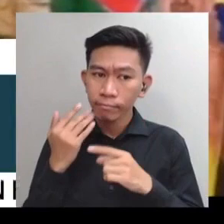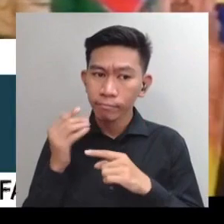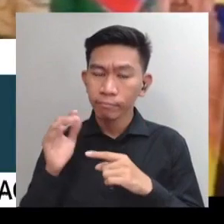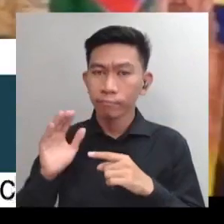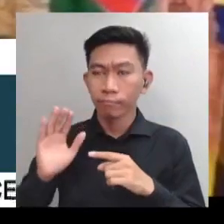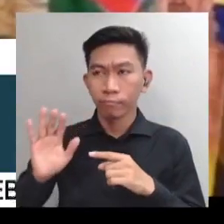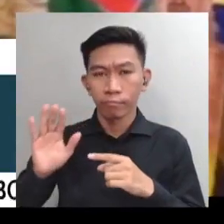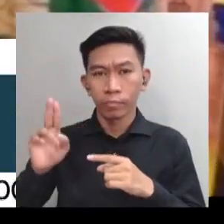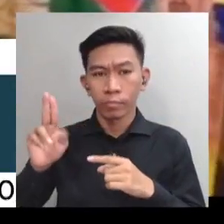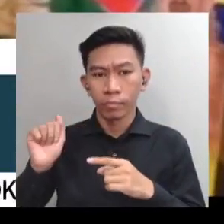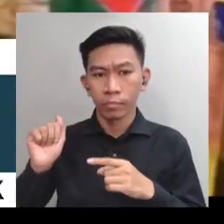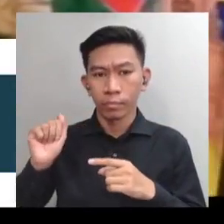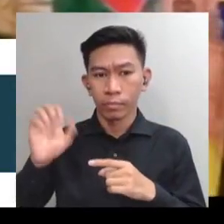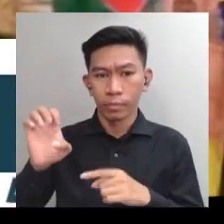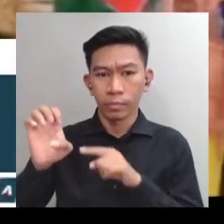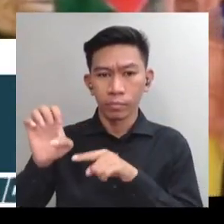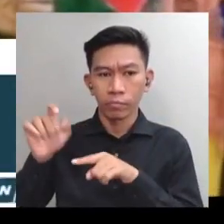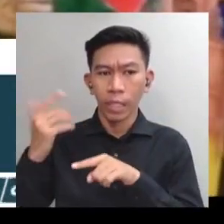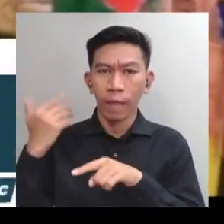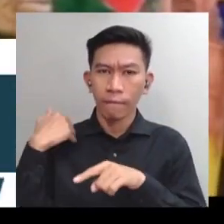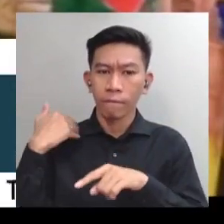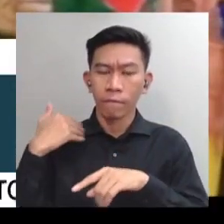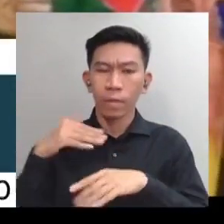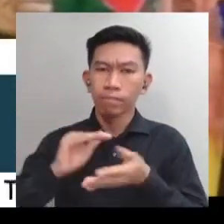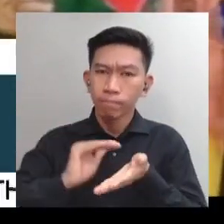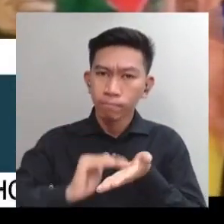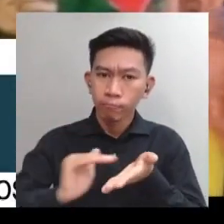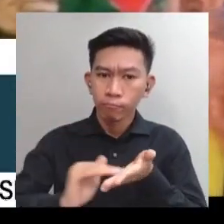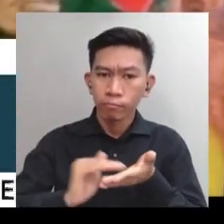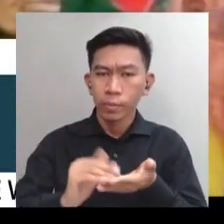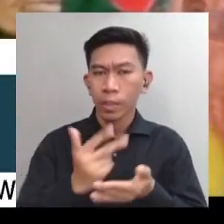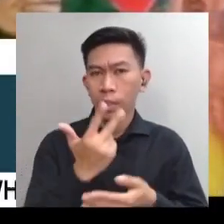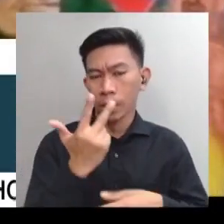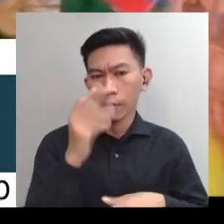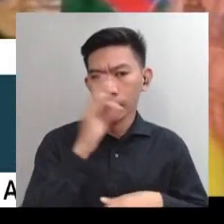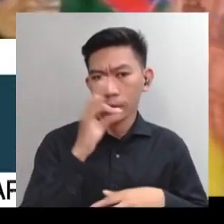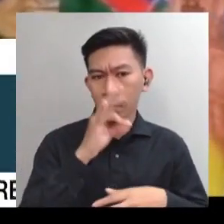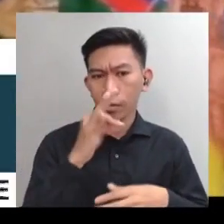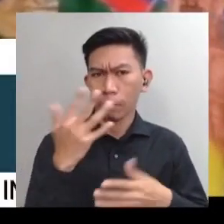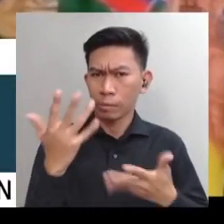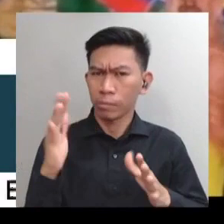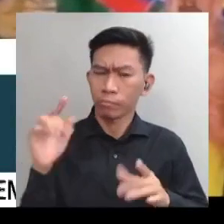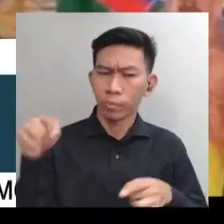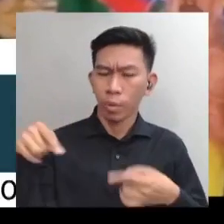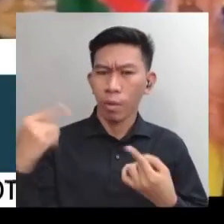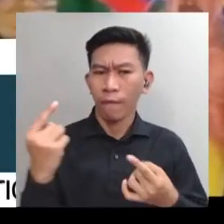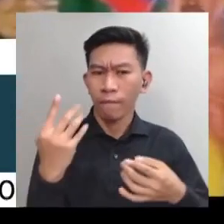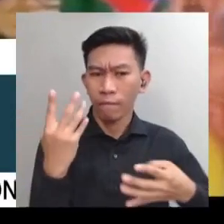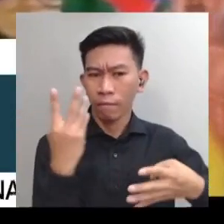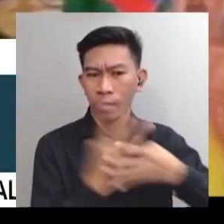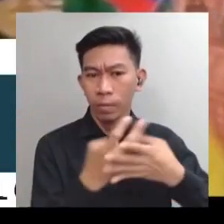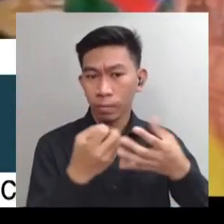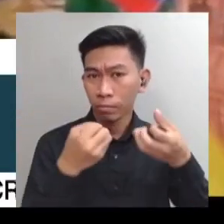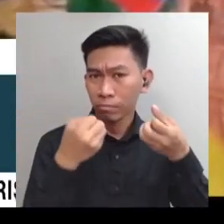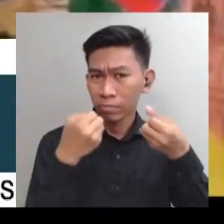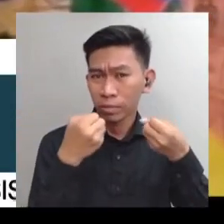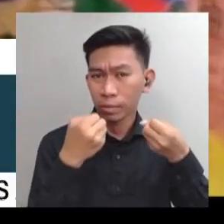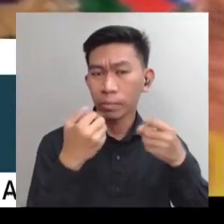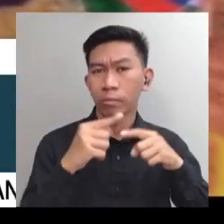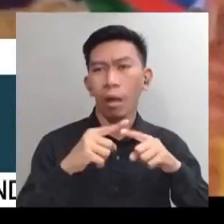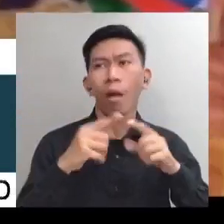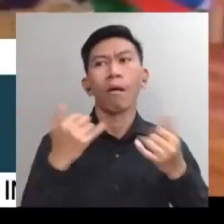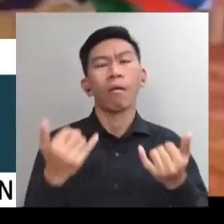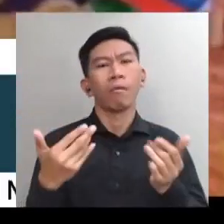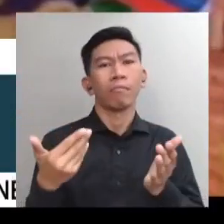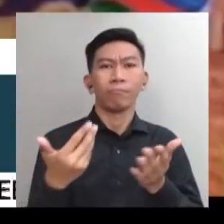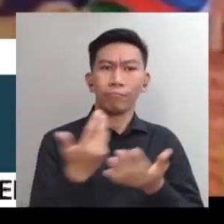sa pagpapatawad nila sa tatlong mga Pilipino na nakatulong dito, including two from the death row. Ito nagpapatunay na tuloy pa